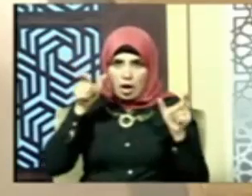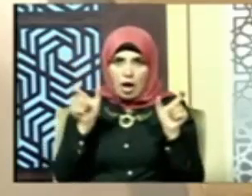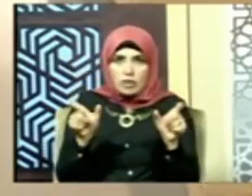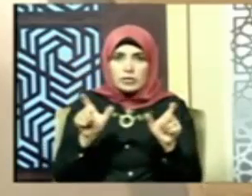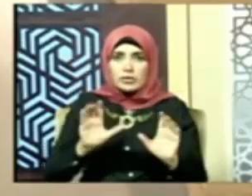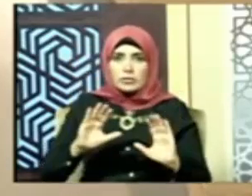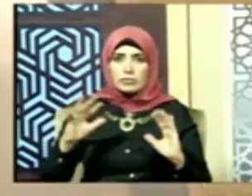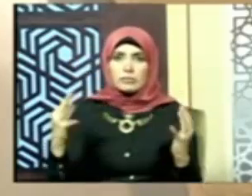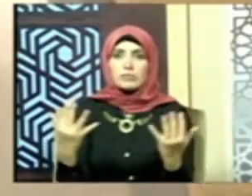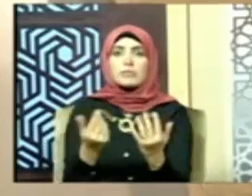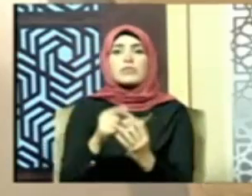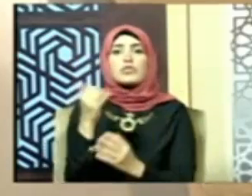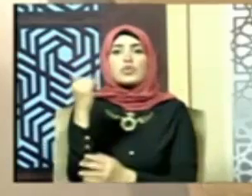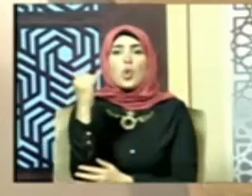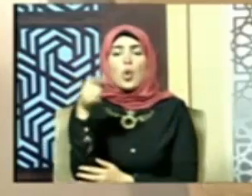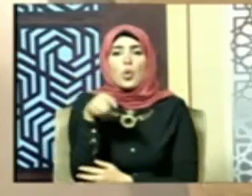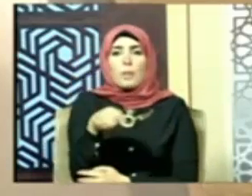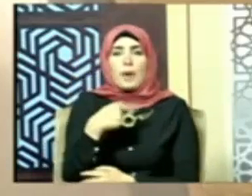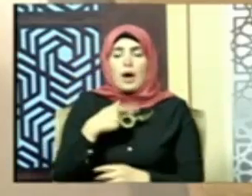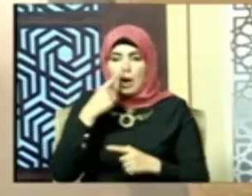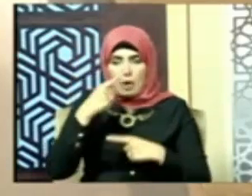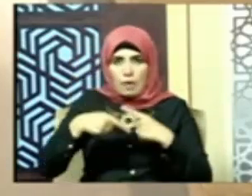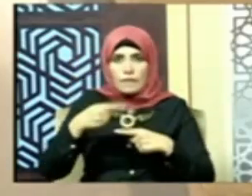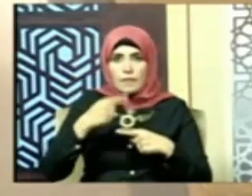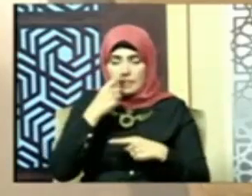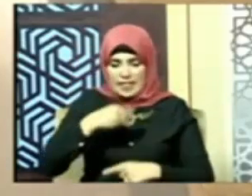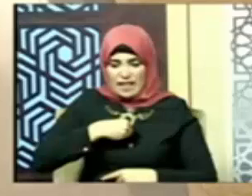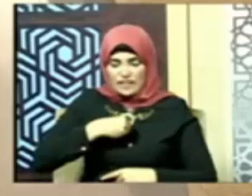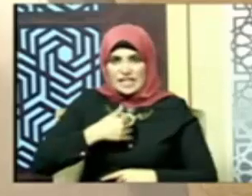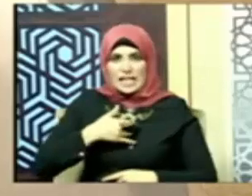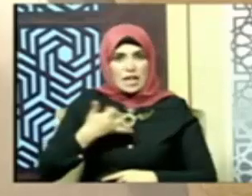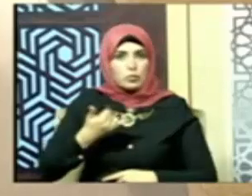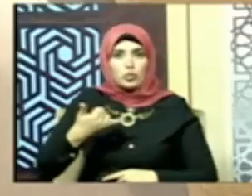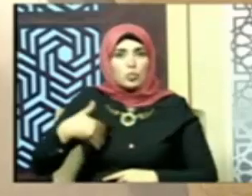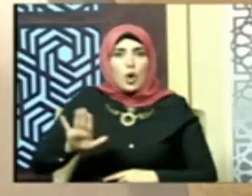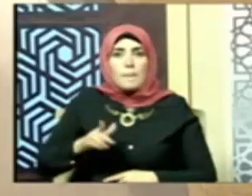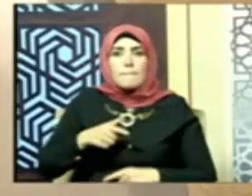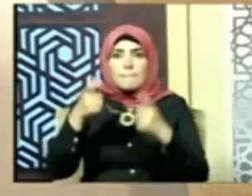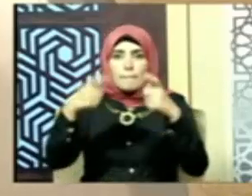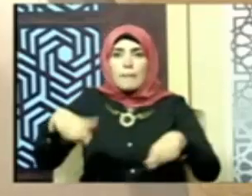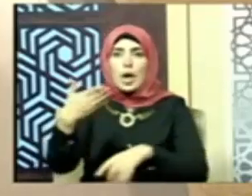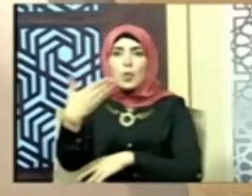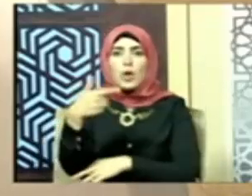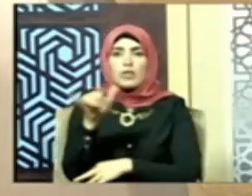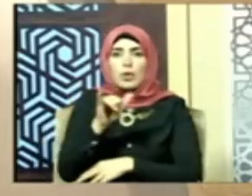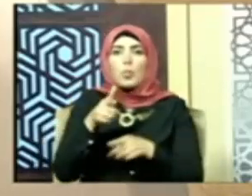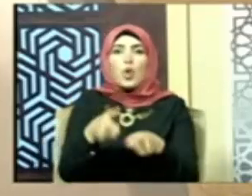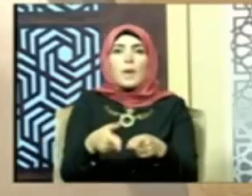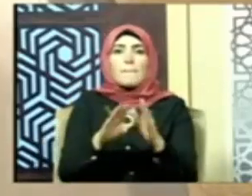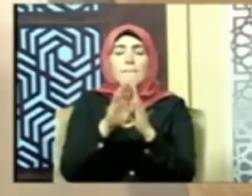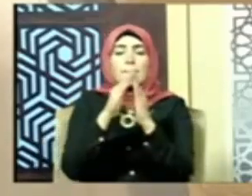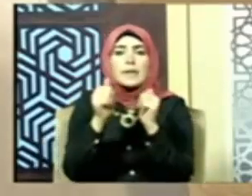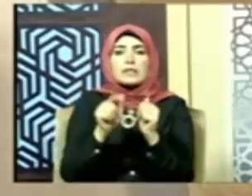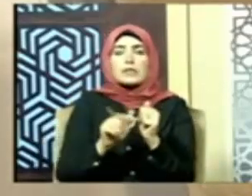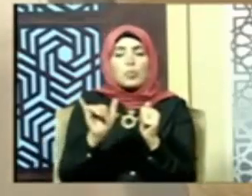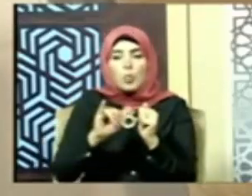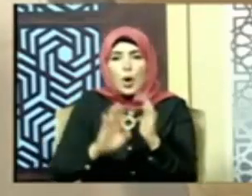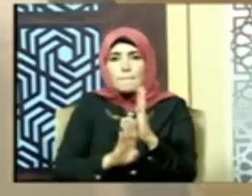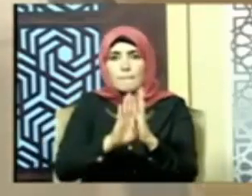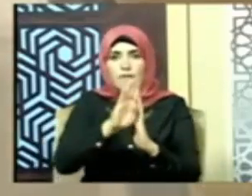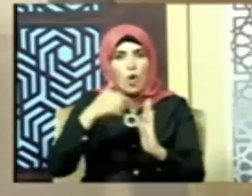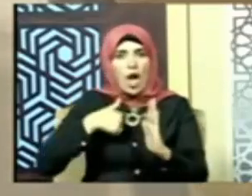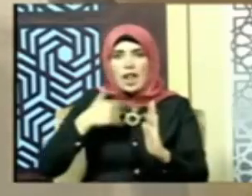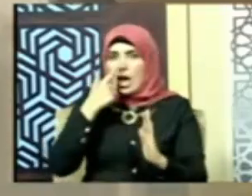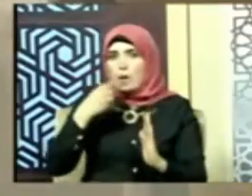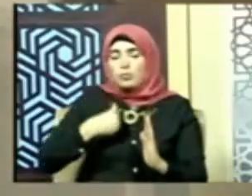وستظل. لنا وطن بأنفسنا نقيه، لنا وطن بأنفسنا